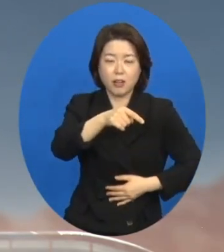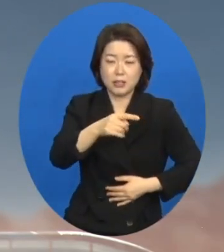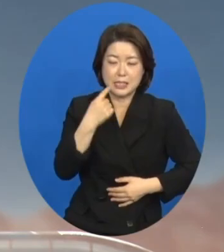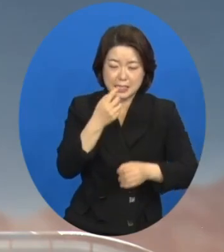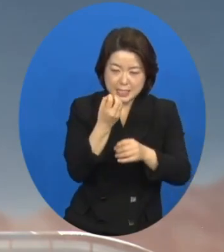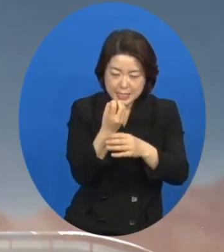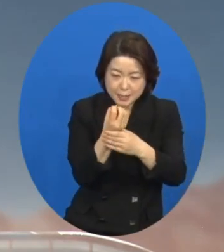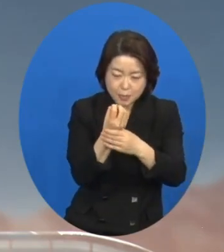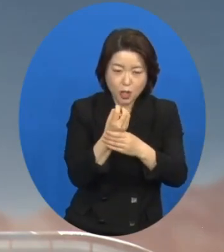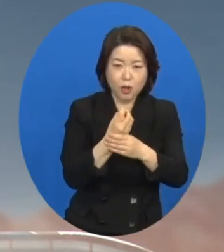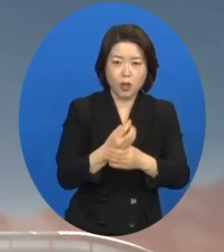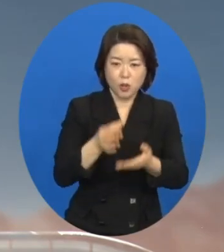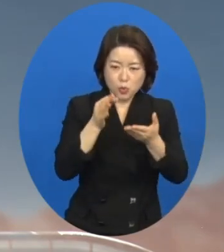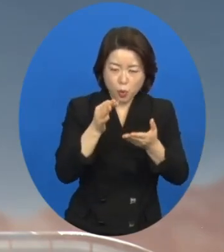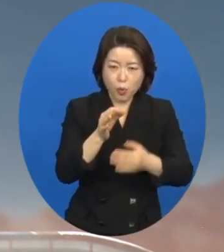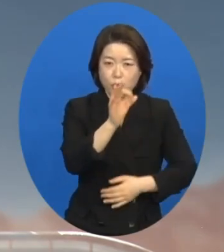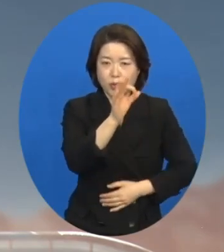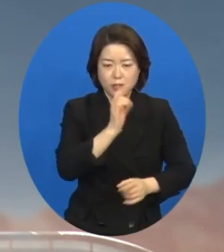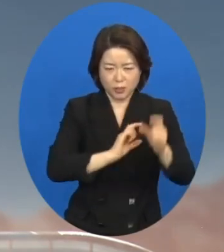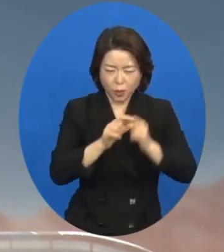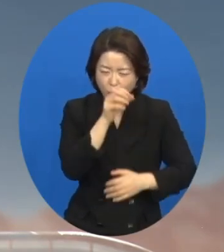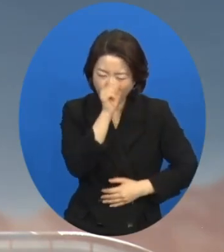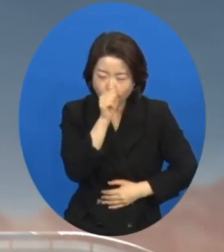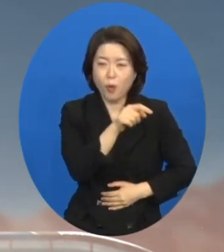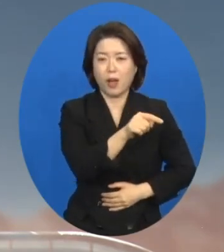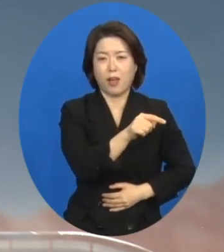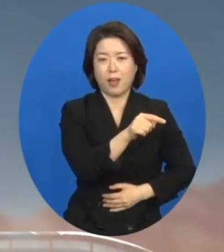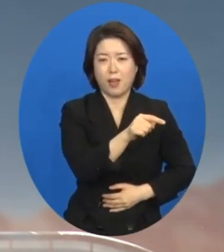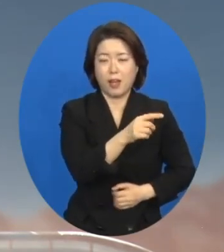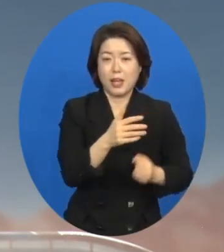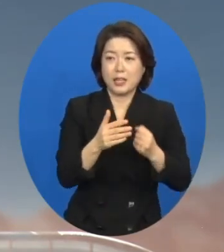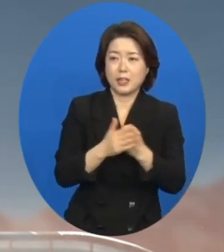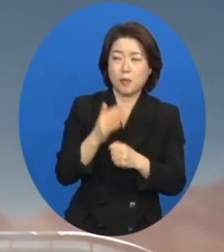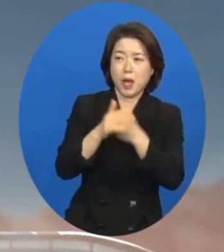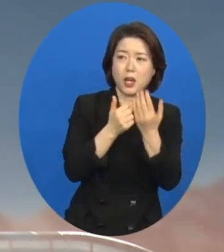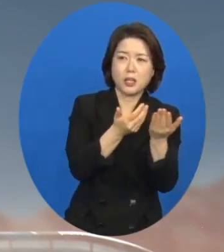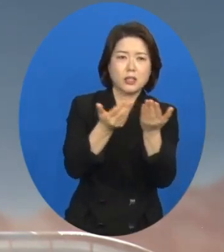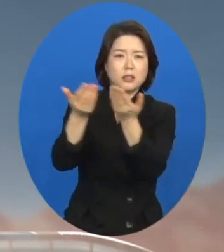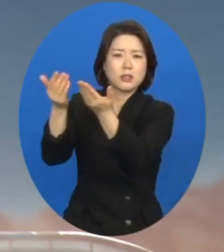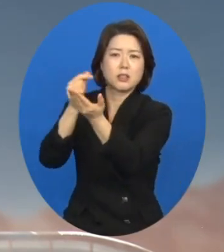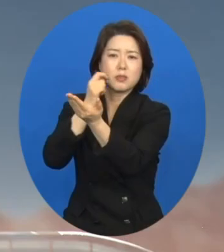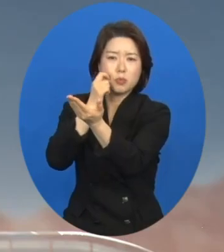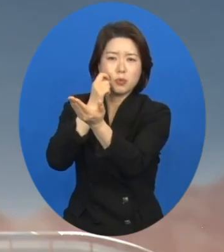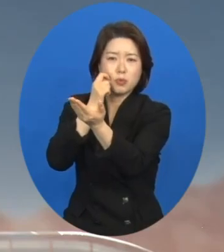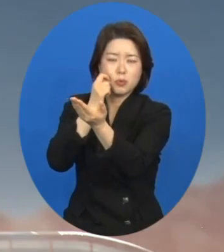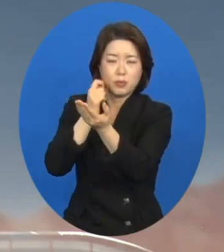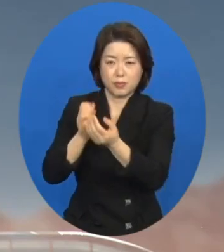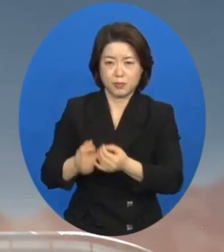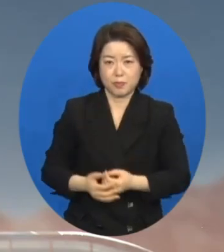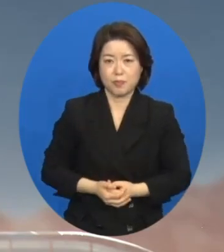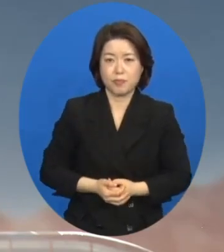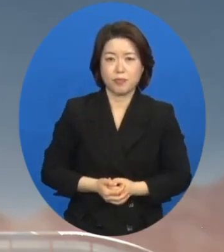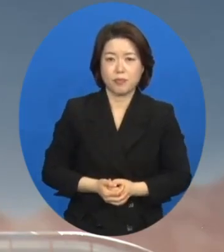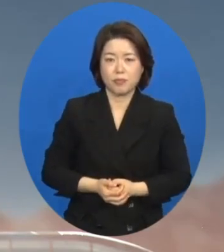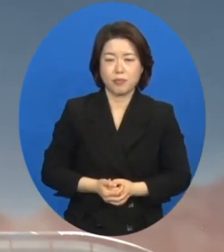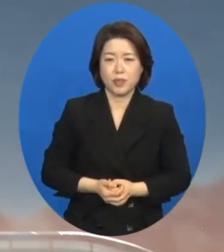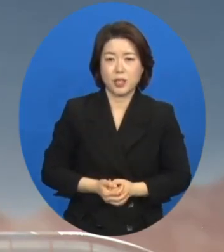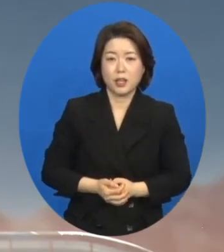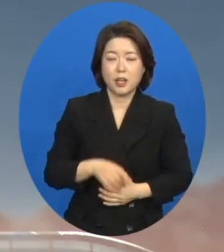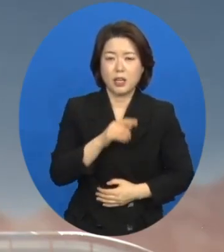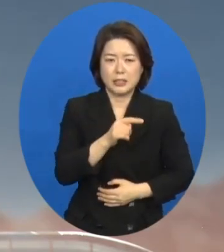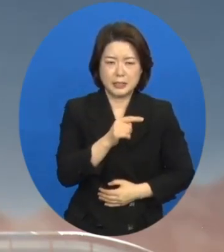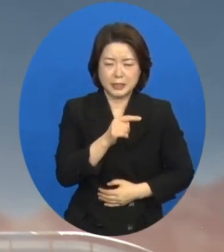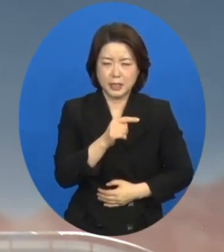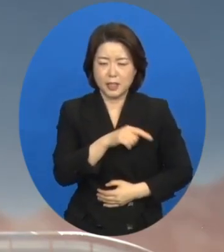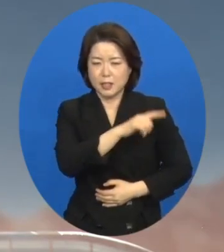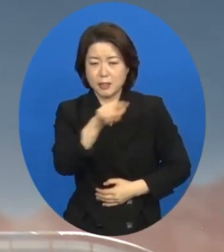금덩이, 재정 더 사랑했다는 거예요. 그래서 하나님께 바칠 수가 없는 거예요. 누군가 영적인 상태를 어떻게 알